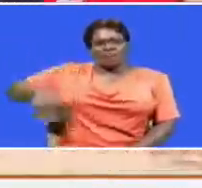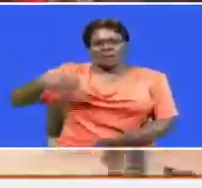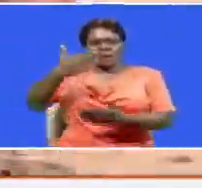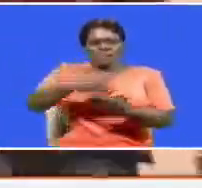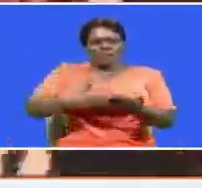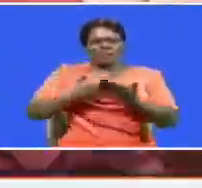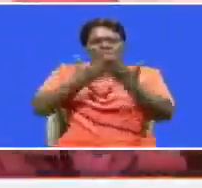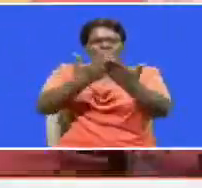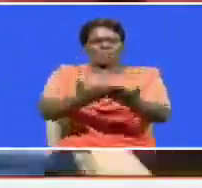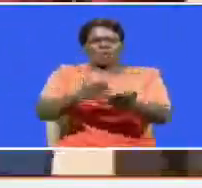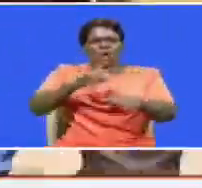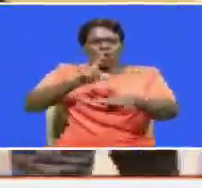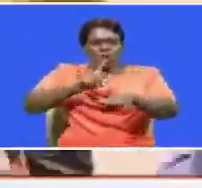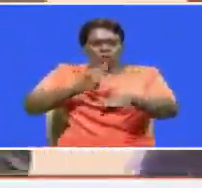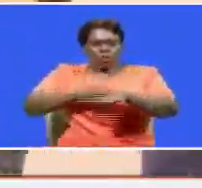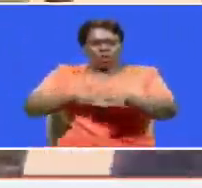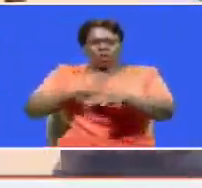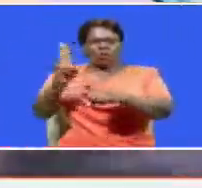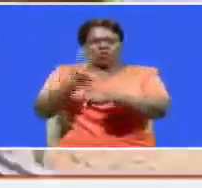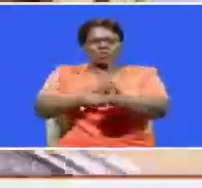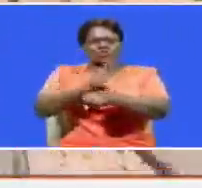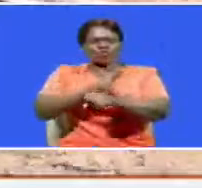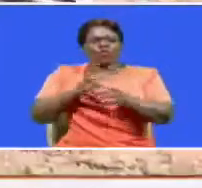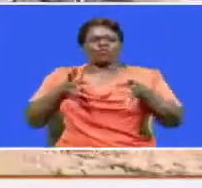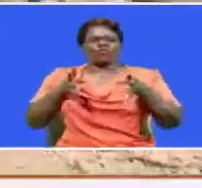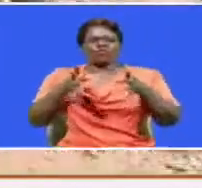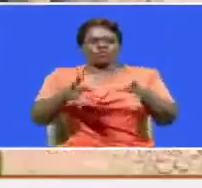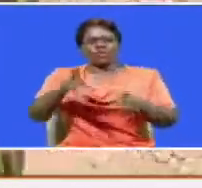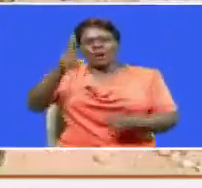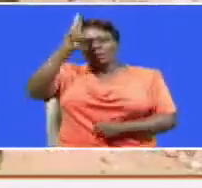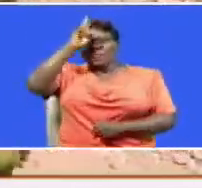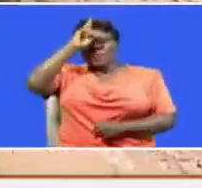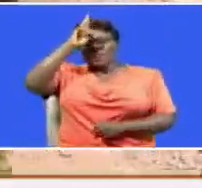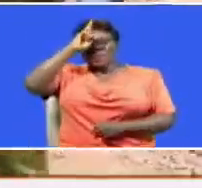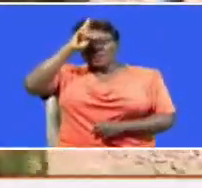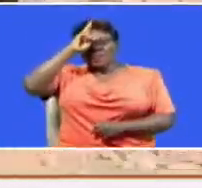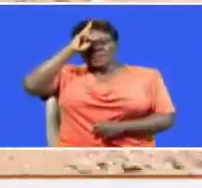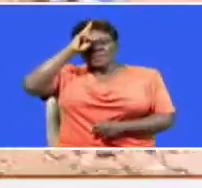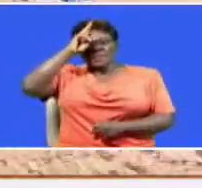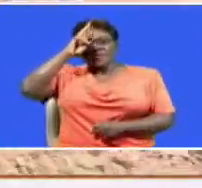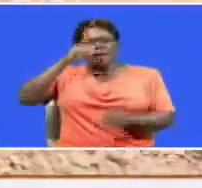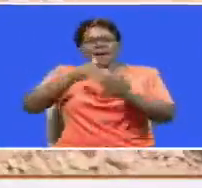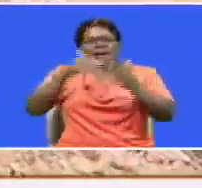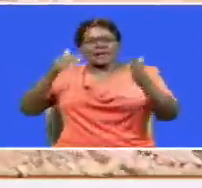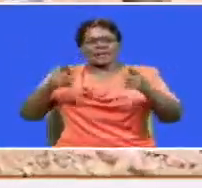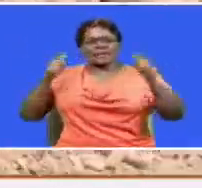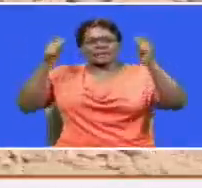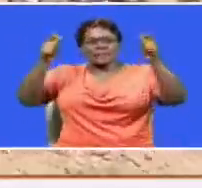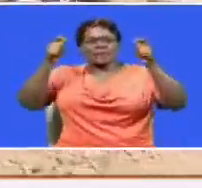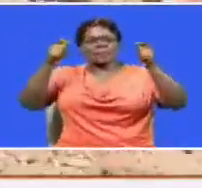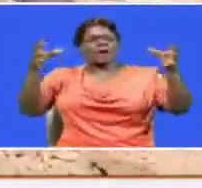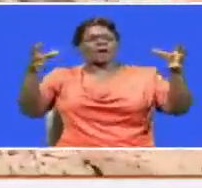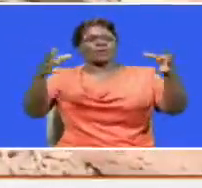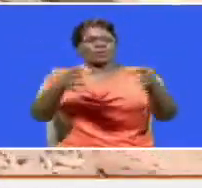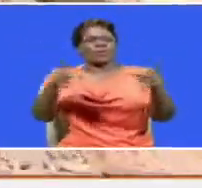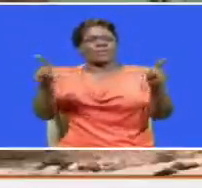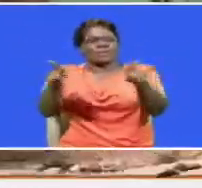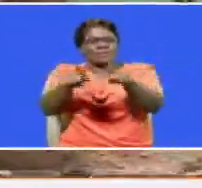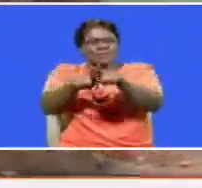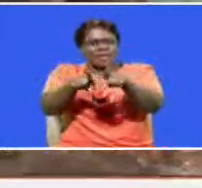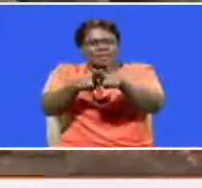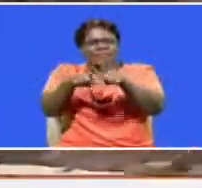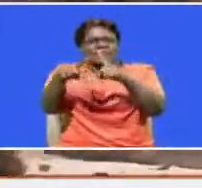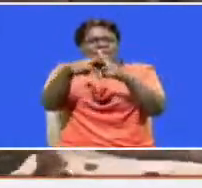yake kuhusu utumizi wa nguvu kupita kiasi wa maafisa wa polisi dhidi ya waandamanaji wa Azimio la Umoja, ikiwa ni pamoja